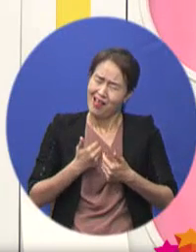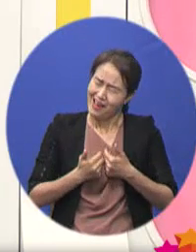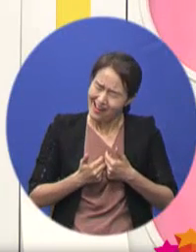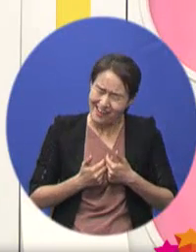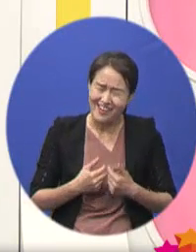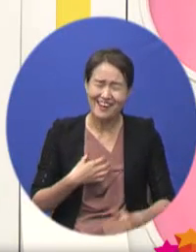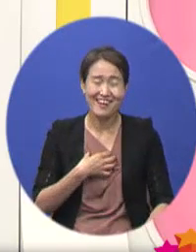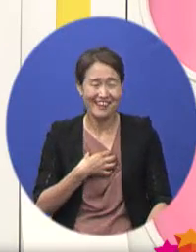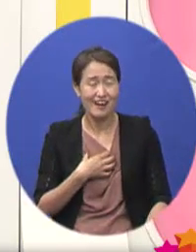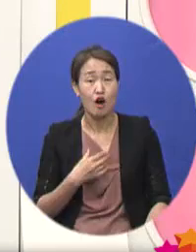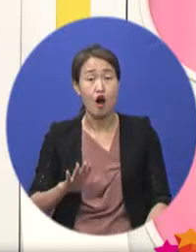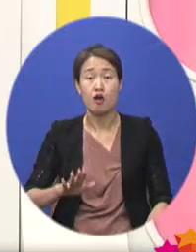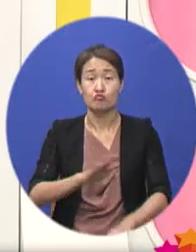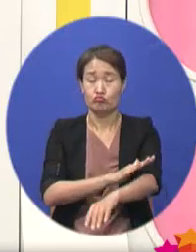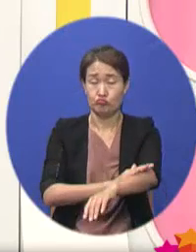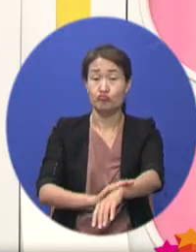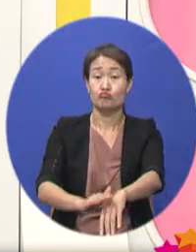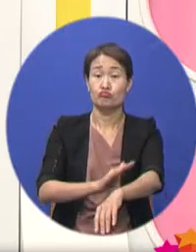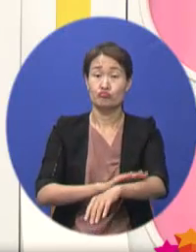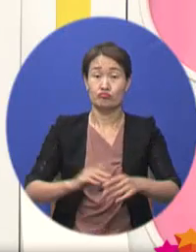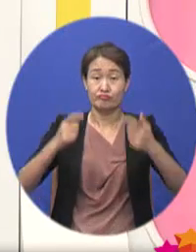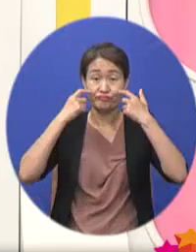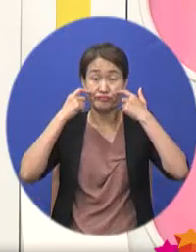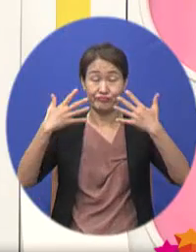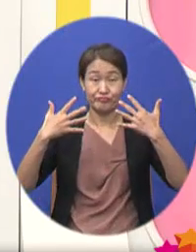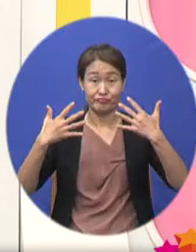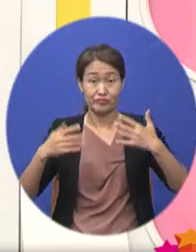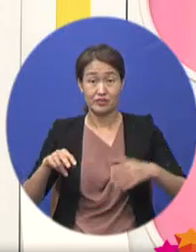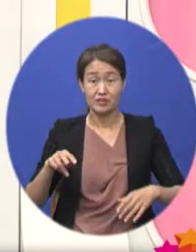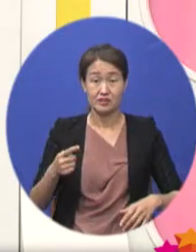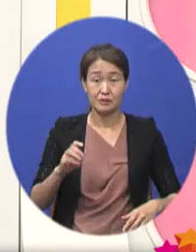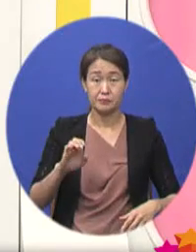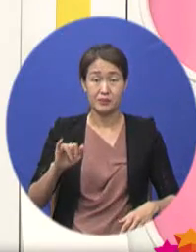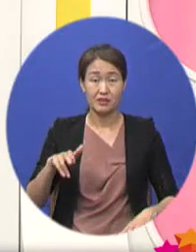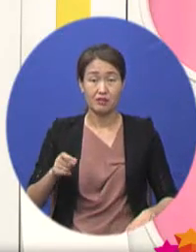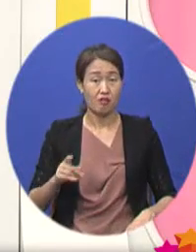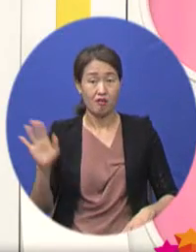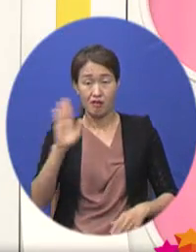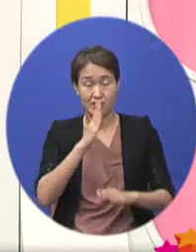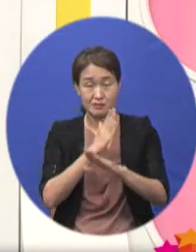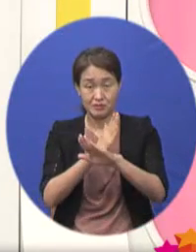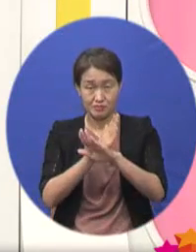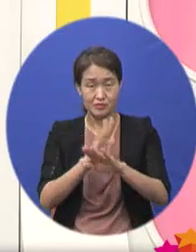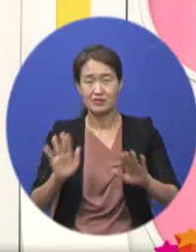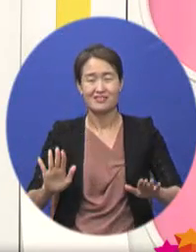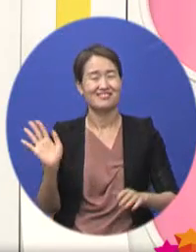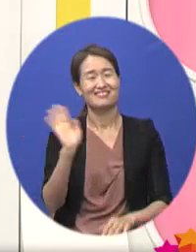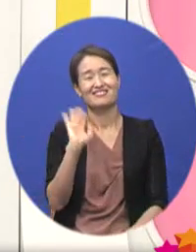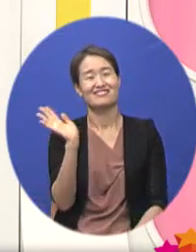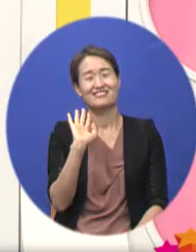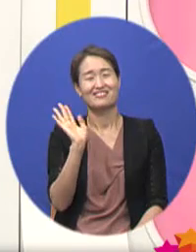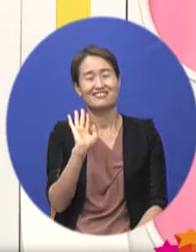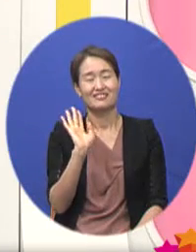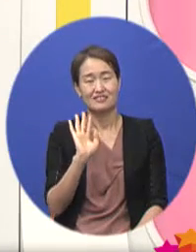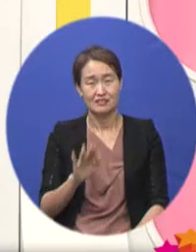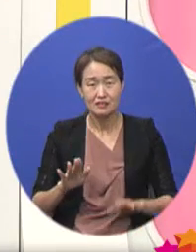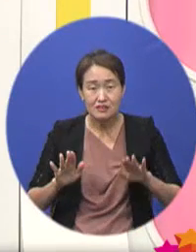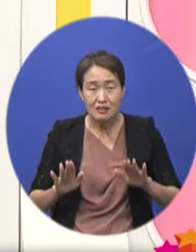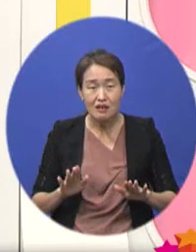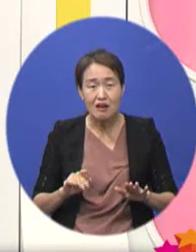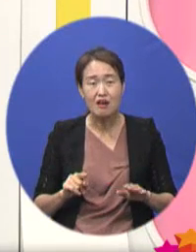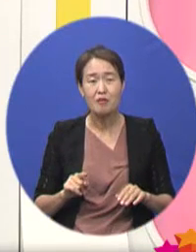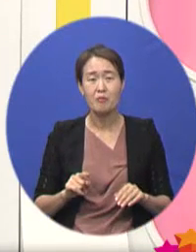될지. 네, 핸드폰 잘 들립니다. 그 혹시 스피커폰은 안 쓰면 안 됩니다. 아, 예, 안 쓰고는 이렇게 예, 밀려서 예.